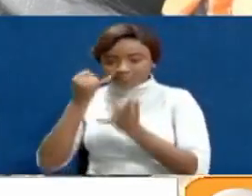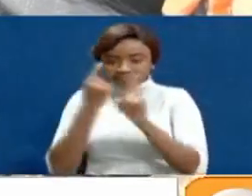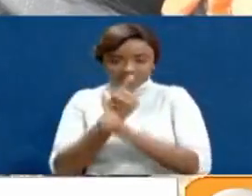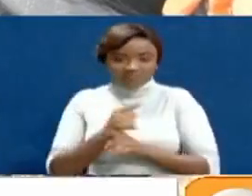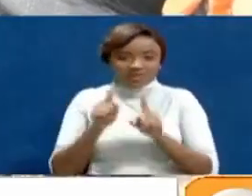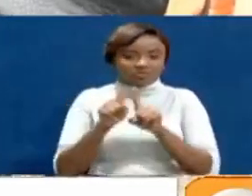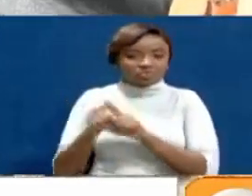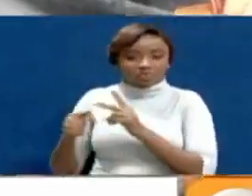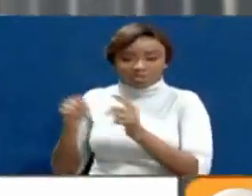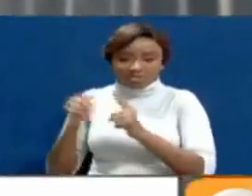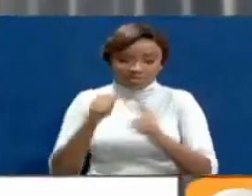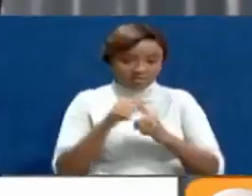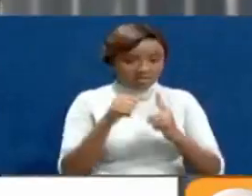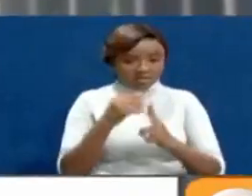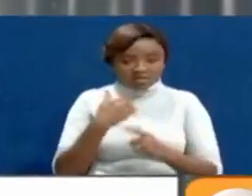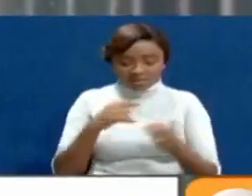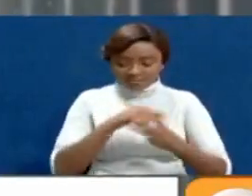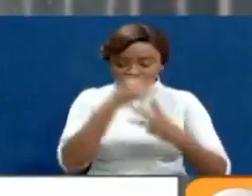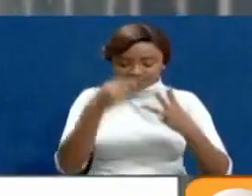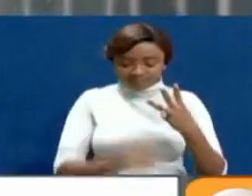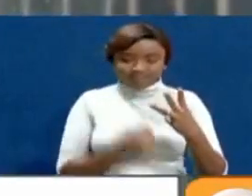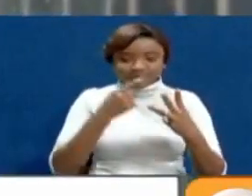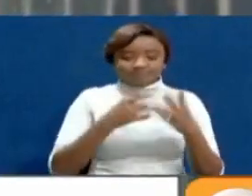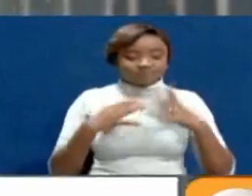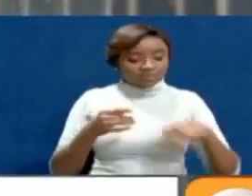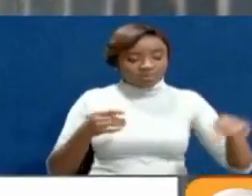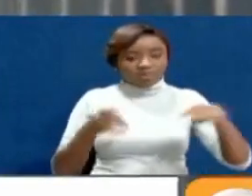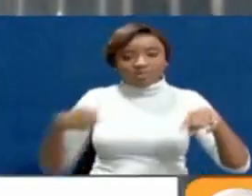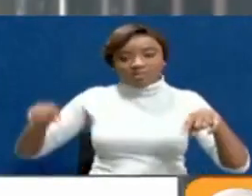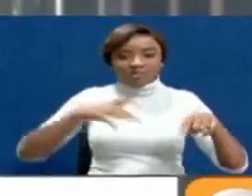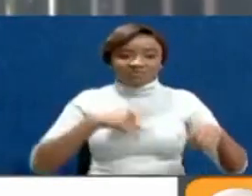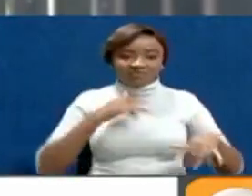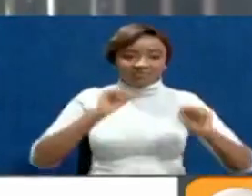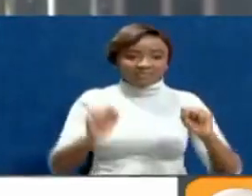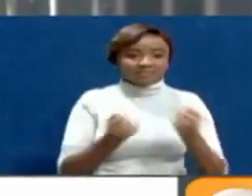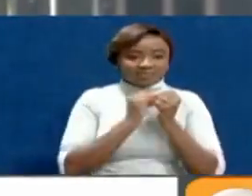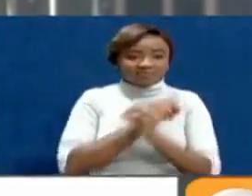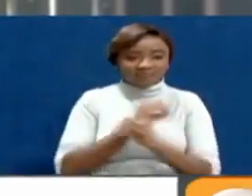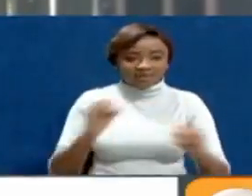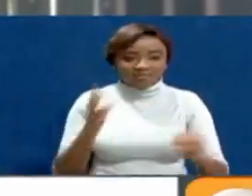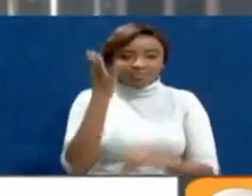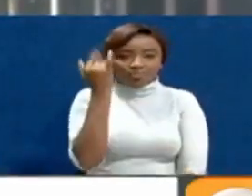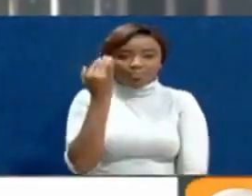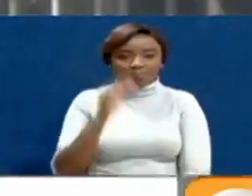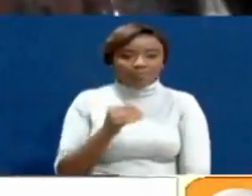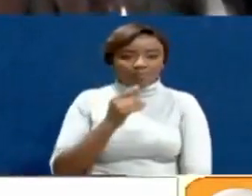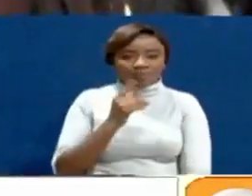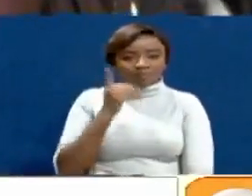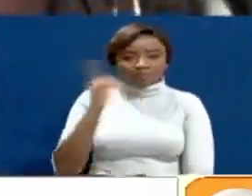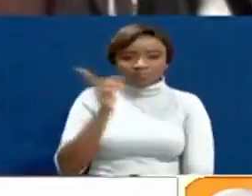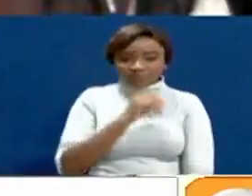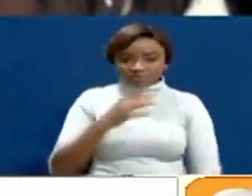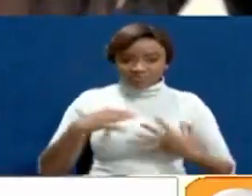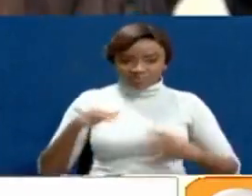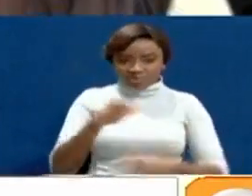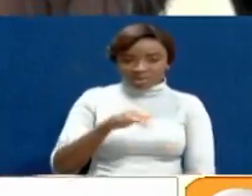mwingine. Ni hali ambayo sasa imezidi kuwa tishio kwa usalama kwa wakazi wa Nakuru, kwani kulingana na